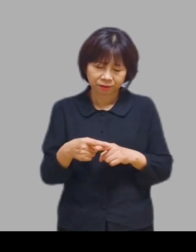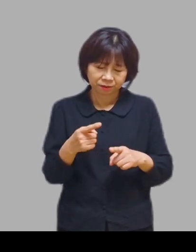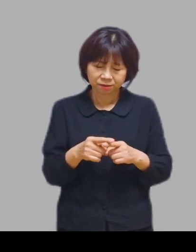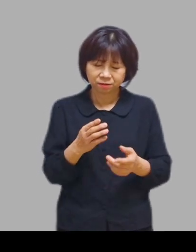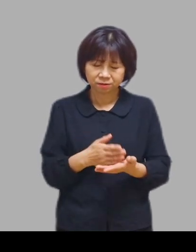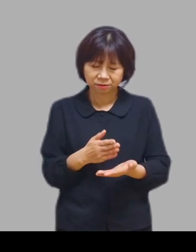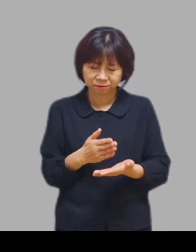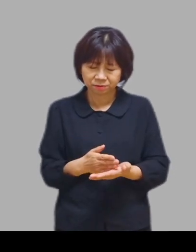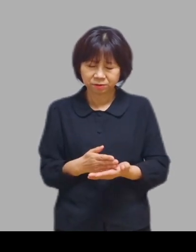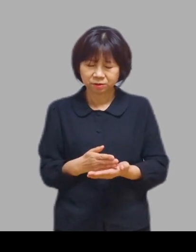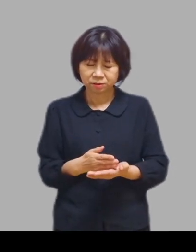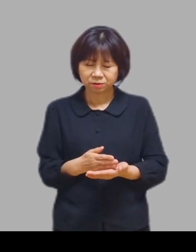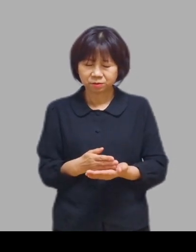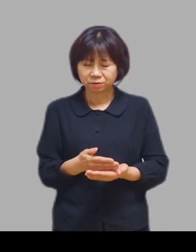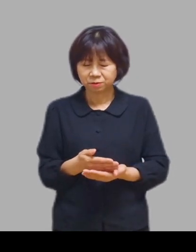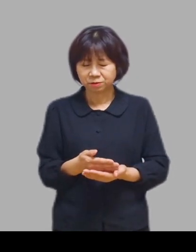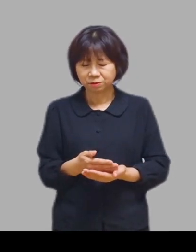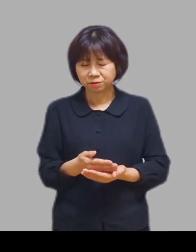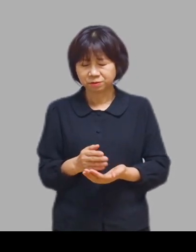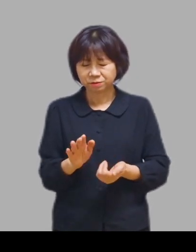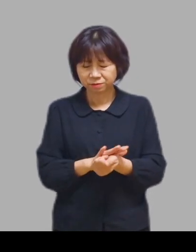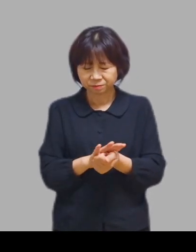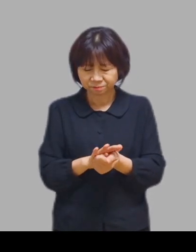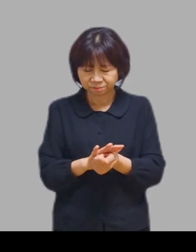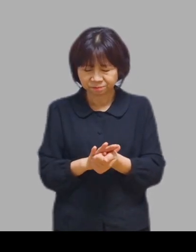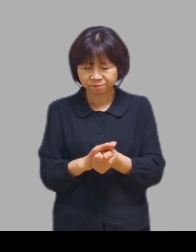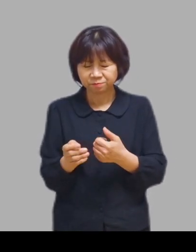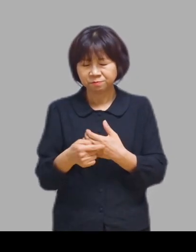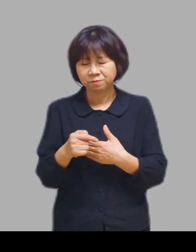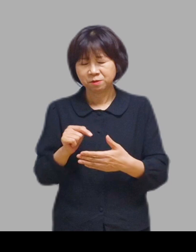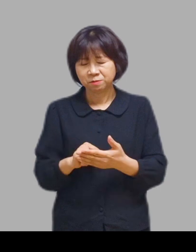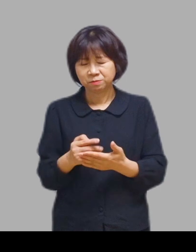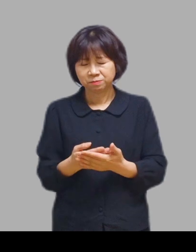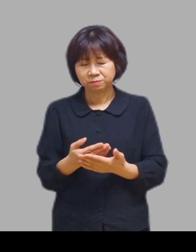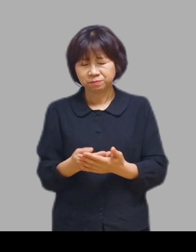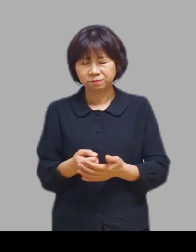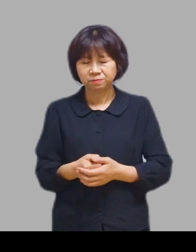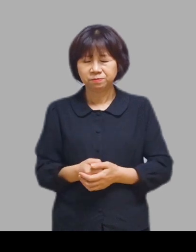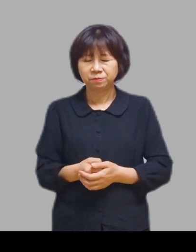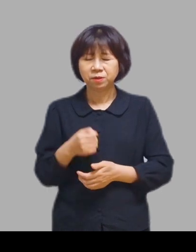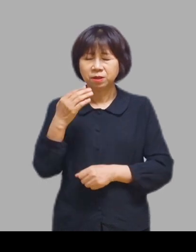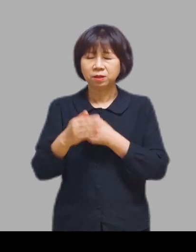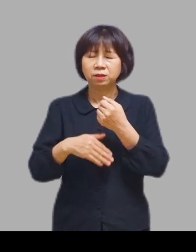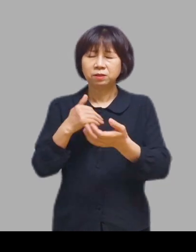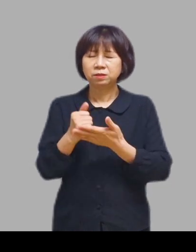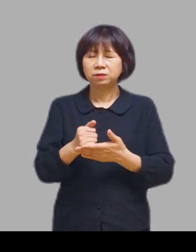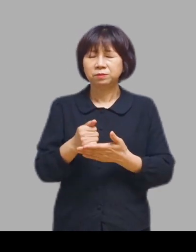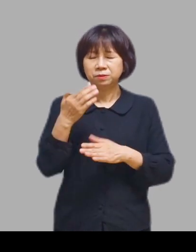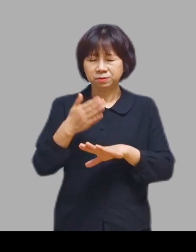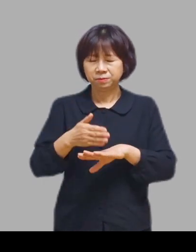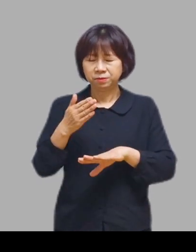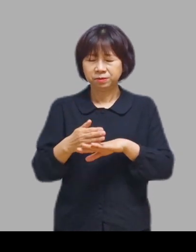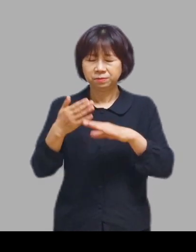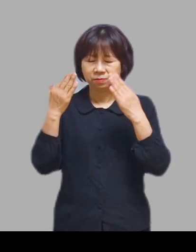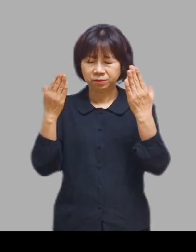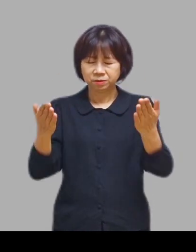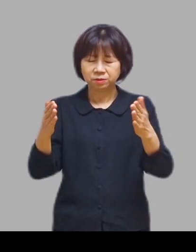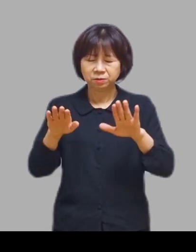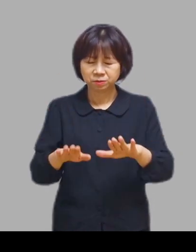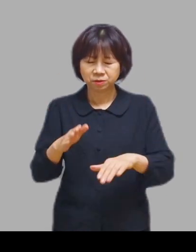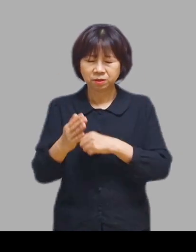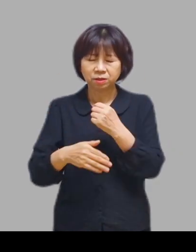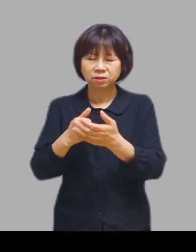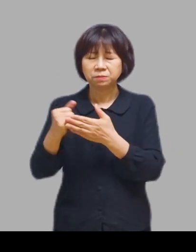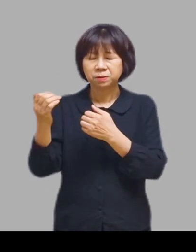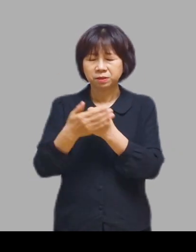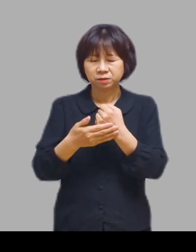정죄보다는 더 아끼는 마음들을 우리 가운데 허락하여 주시옵소서. 하나님 감사합니다. 오늘도 하나님의